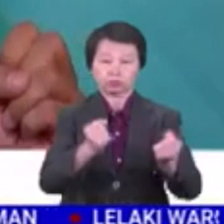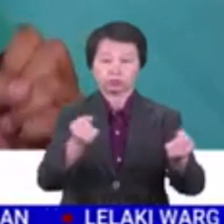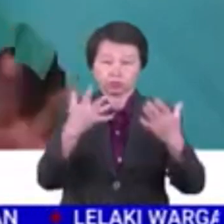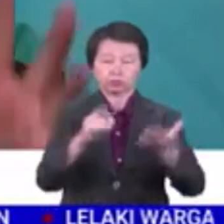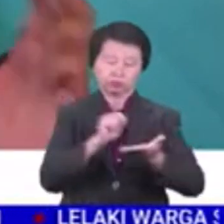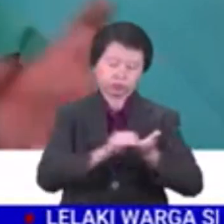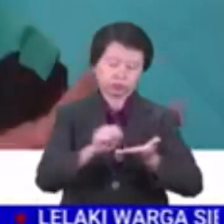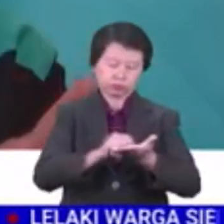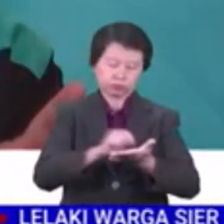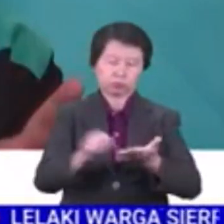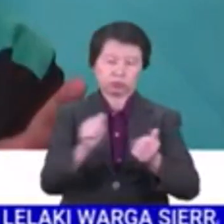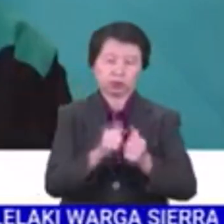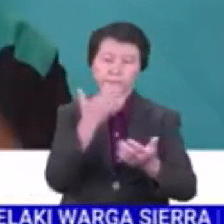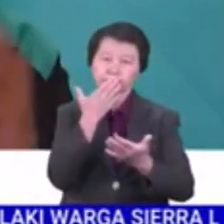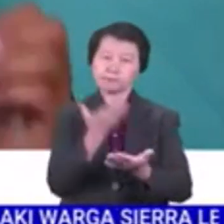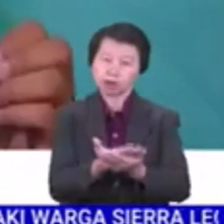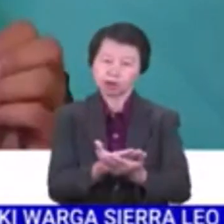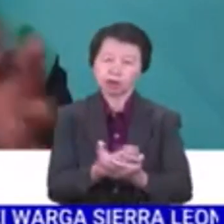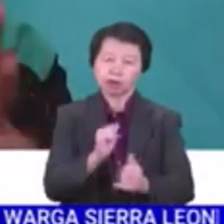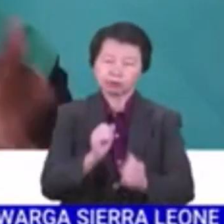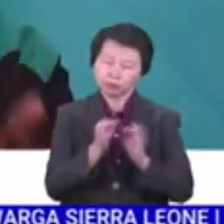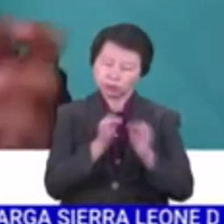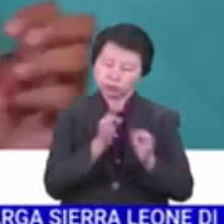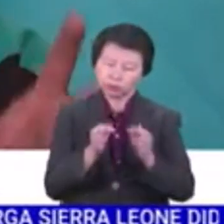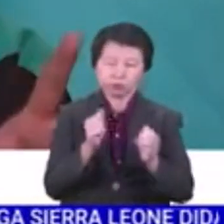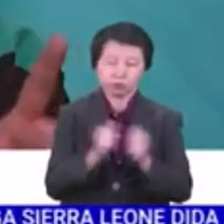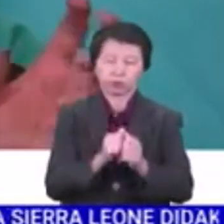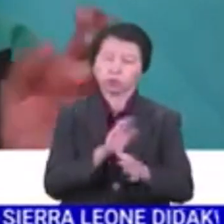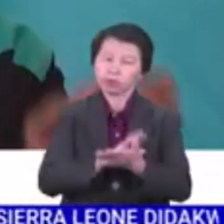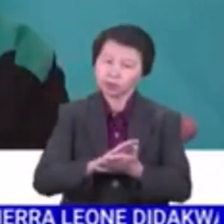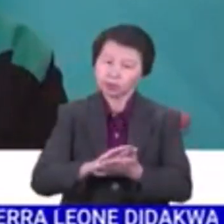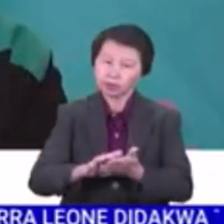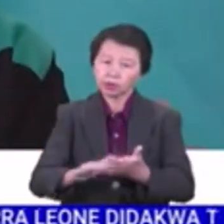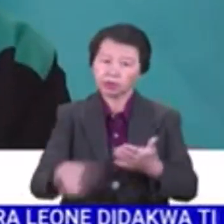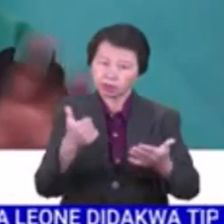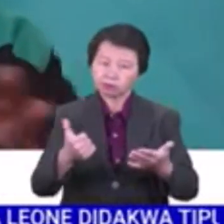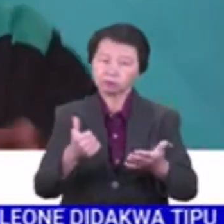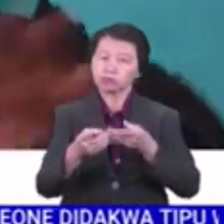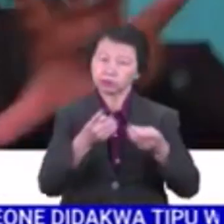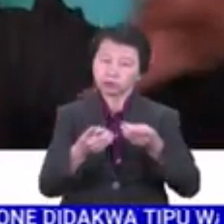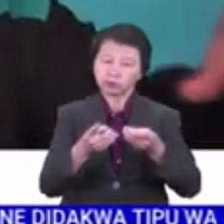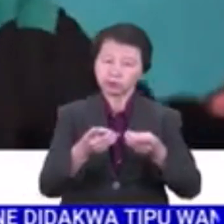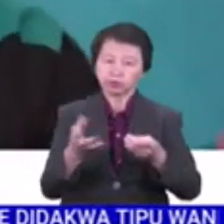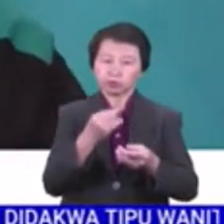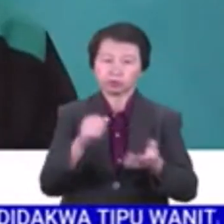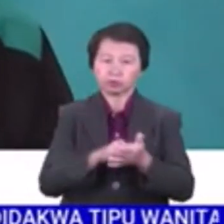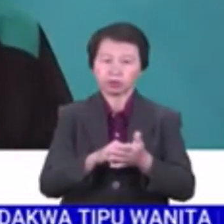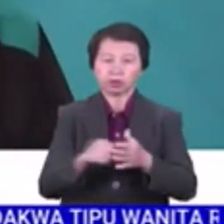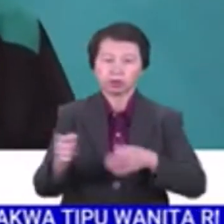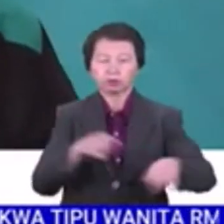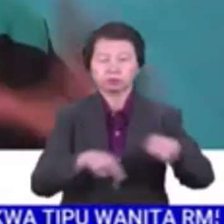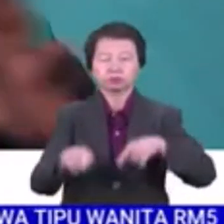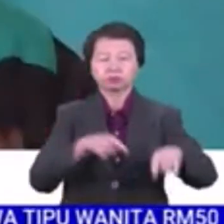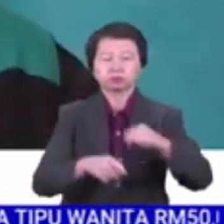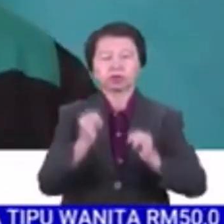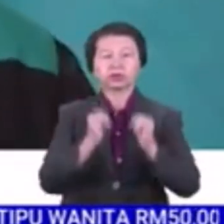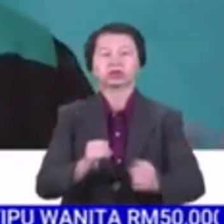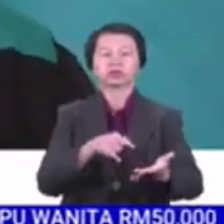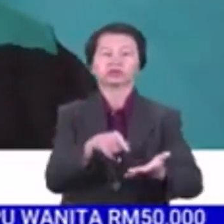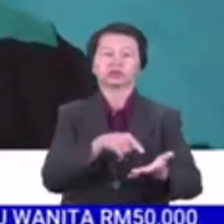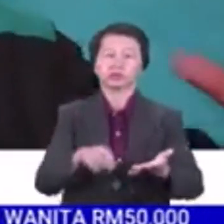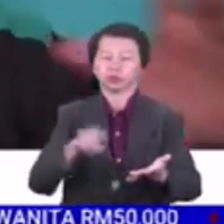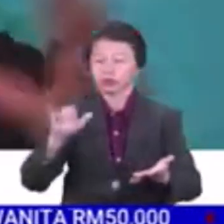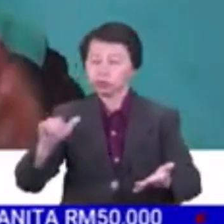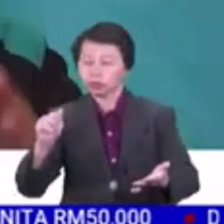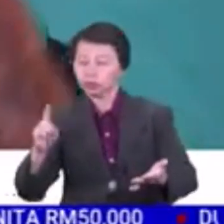yang menulis dengan tulisan yang baik, berhujah dengan hujah yang kemas dan disiplin. Tinggal lagi mereka bergerak secara individu. Maka Yadim